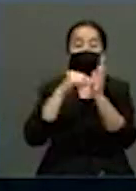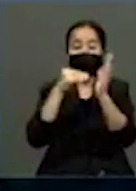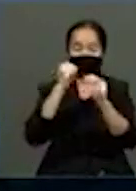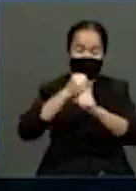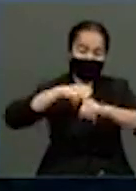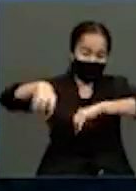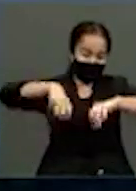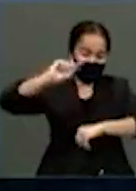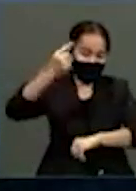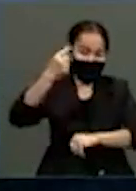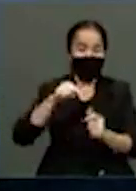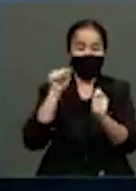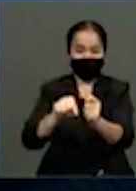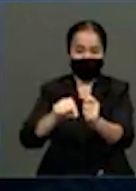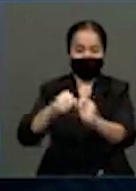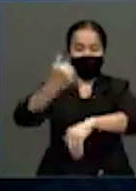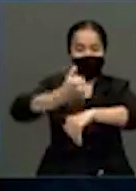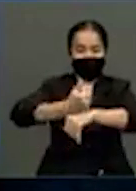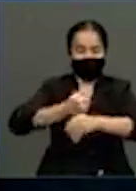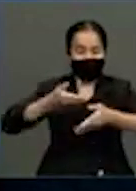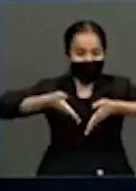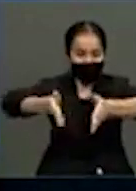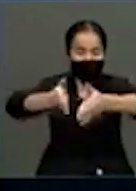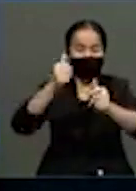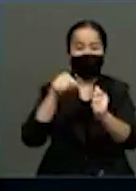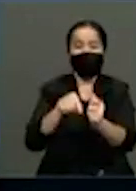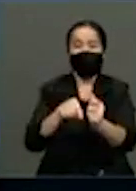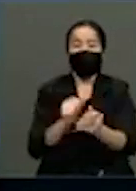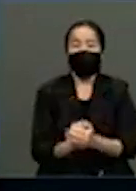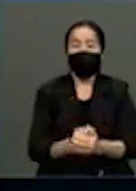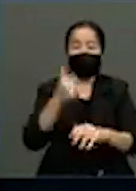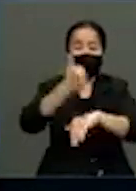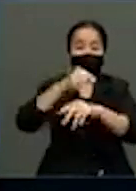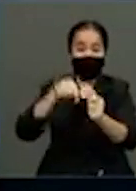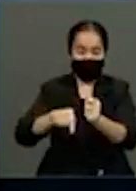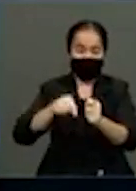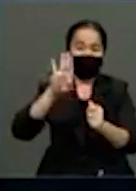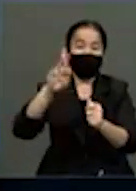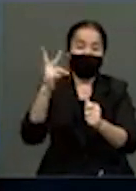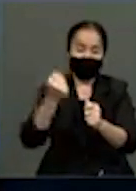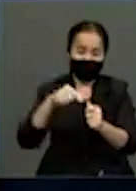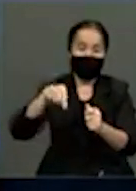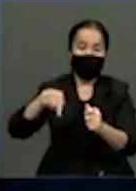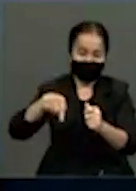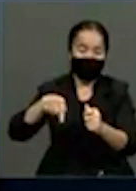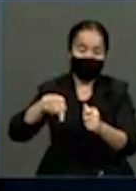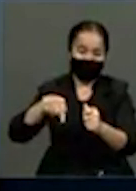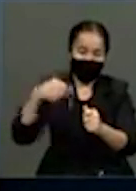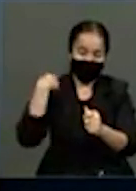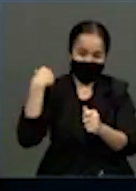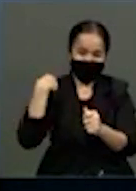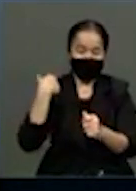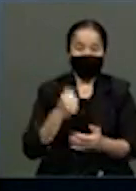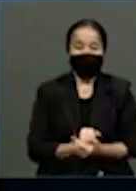ารผ่านสำนักงานเขตนะครับเพราะฉะนั้นเขตบางกะปิวันนี้ก็ได้นำเสนอขึ้นมาเดี๋ยวผมกล่าวเพิ่มเติมขึ้นไปอีกทีหนึ่ง